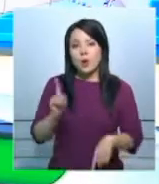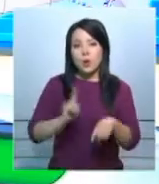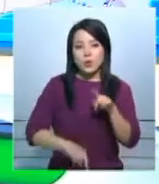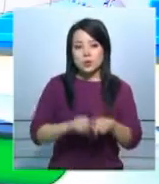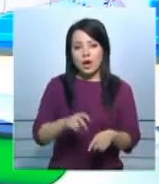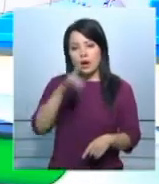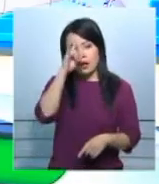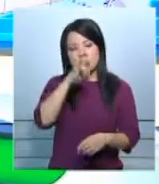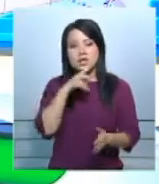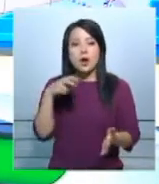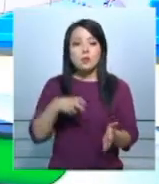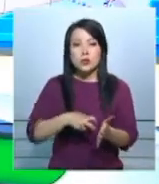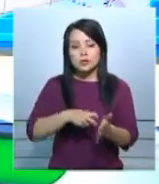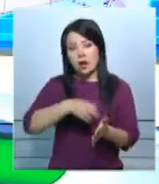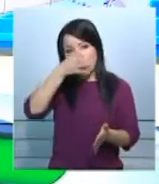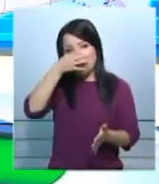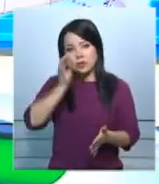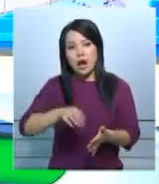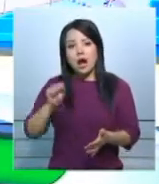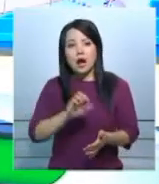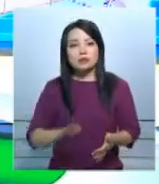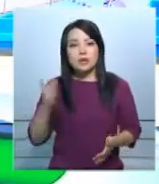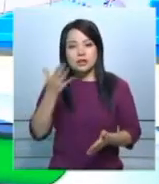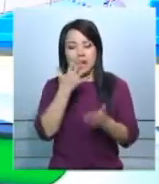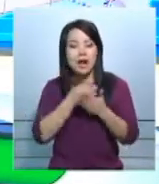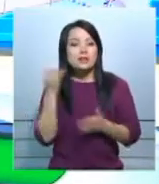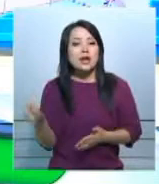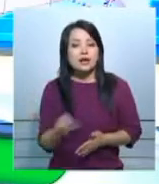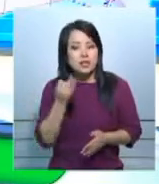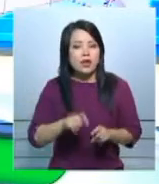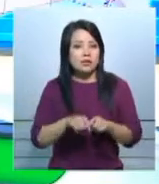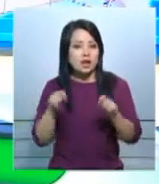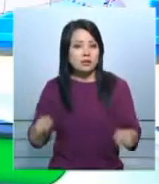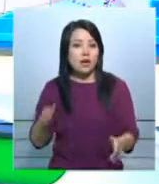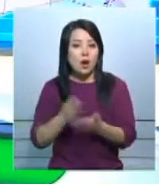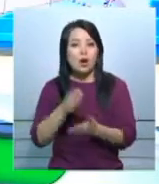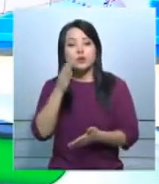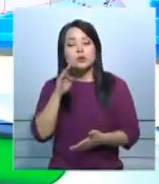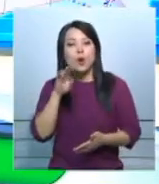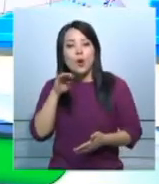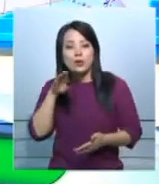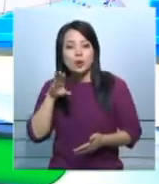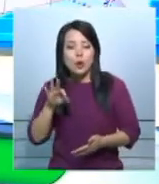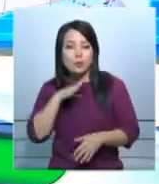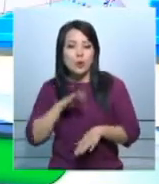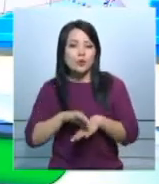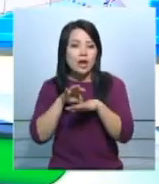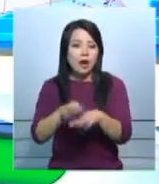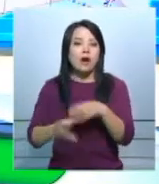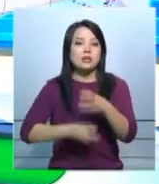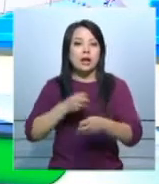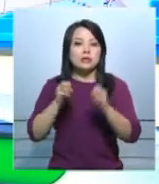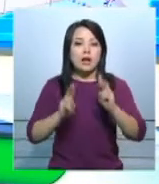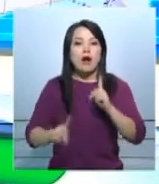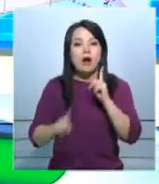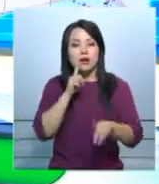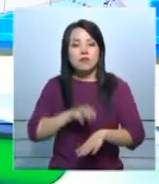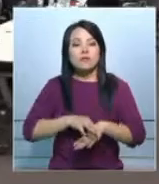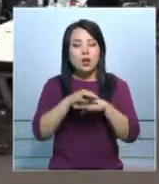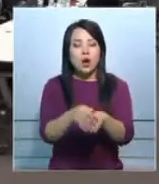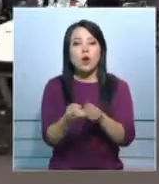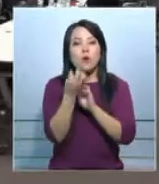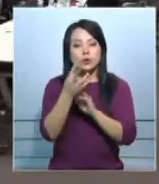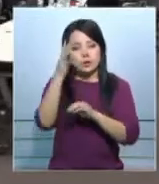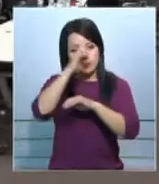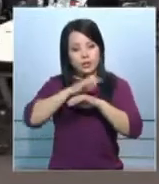Отандық Қазпошта тәжірибесі Азия елдерінің қызығушылығын тудырып отыр. Токиода өткен халықаралық конференцияда 14 мемлекеттің өкілдері